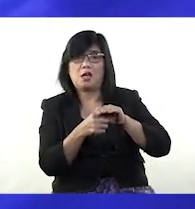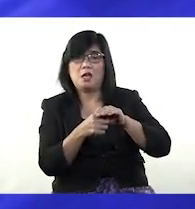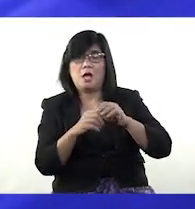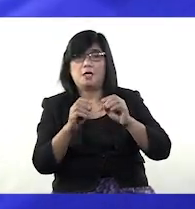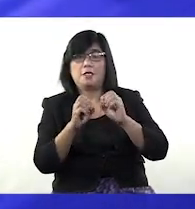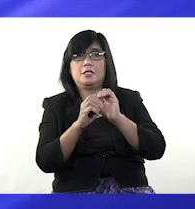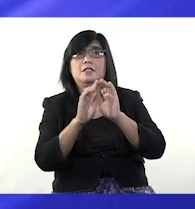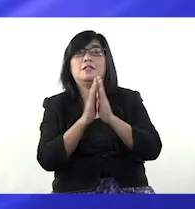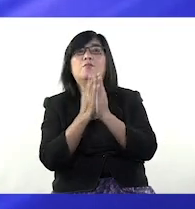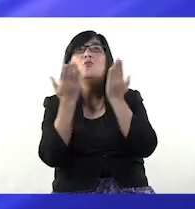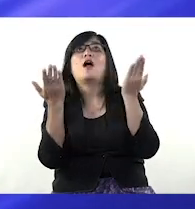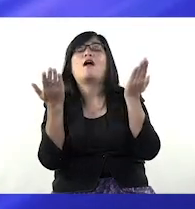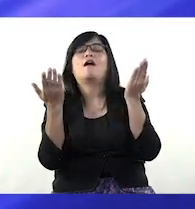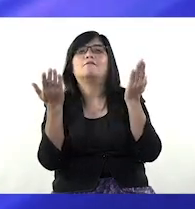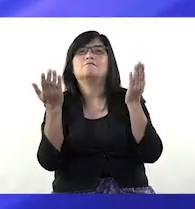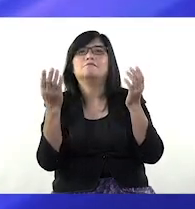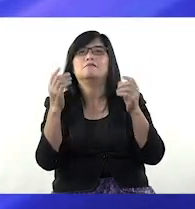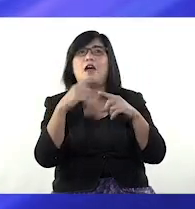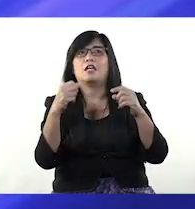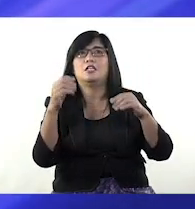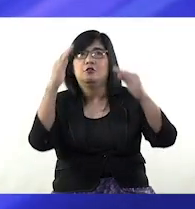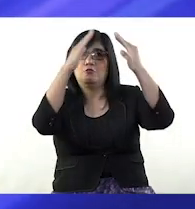dibukakan dari puncak-puncak bukit